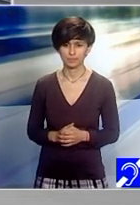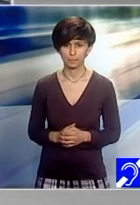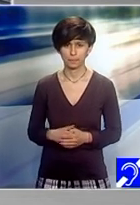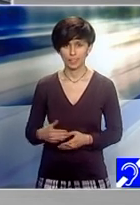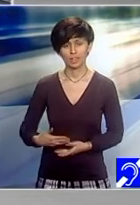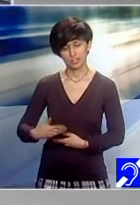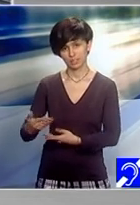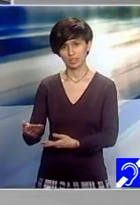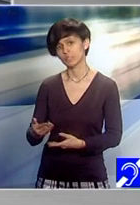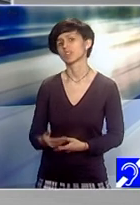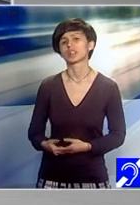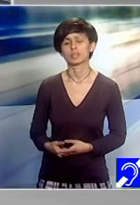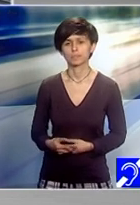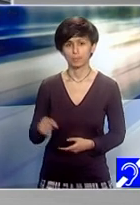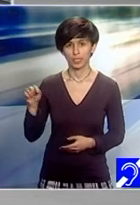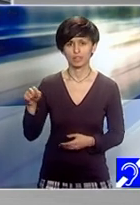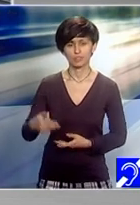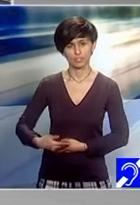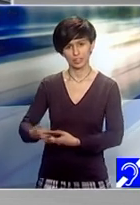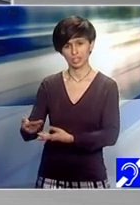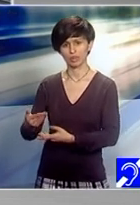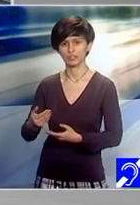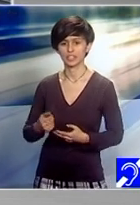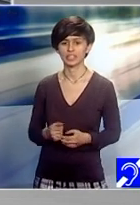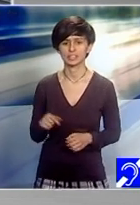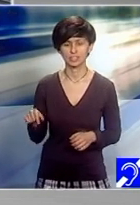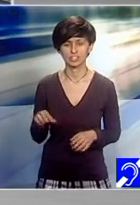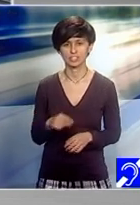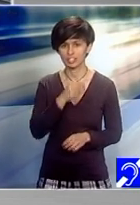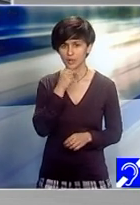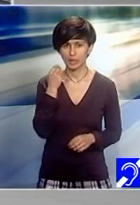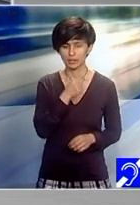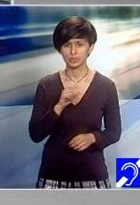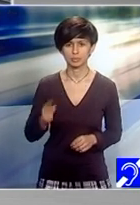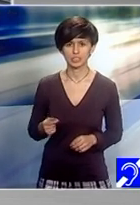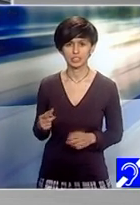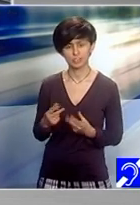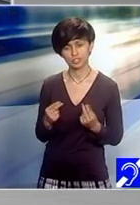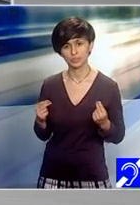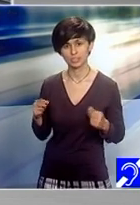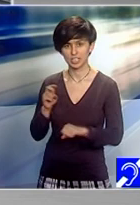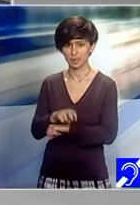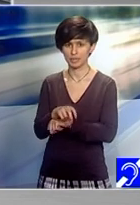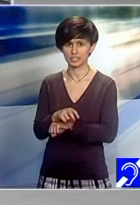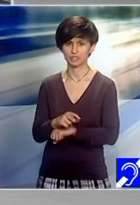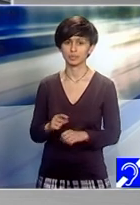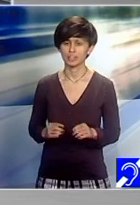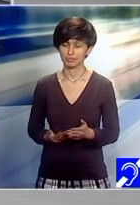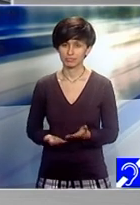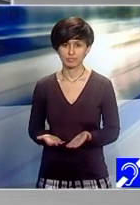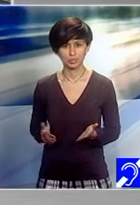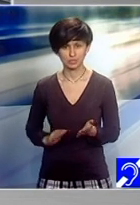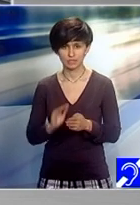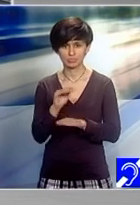alternativă și probabil că mulți dintre cei care participă o să fie sportivi, de performanță. Cu siguranță. O să ajungă.